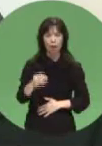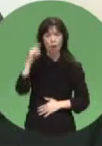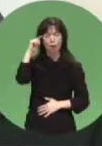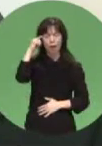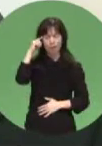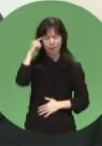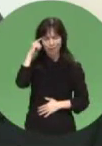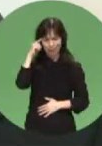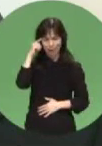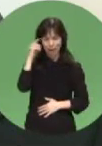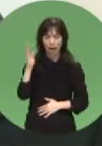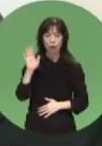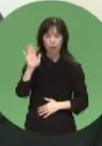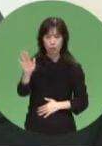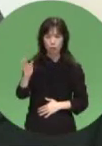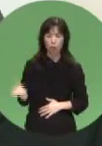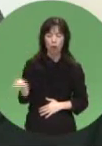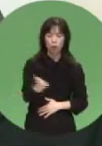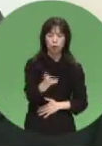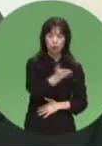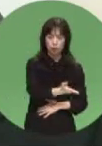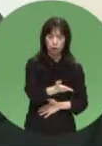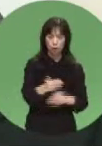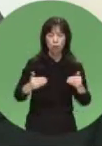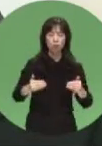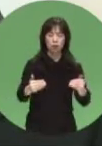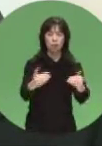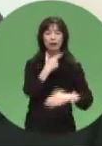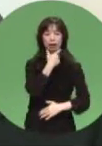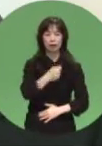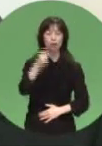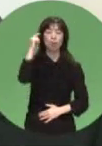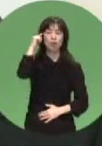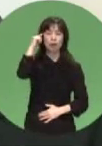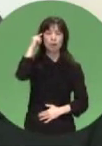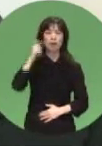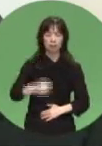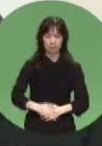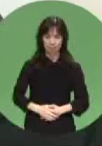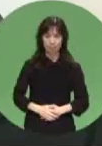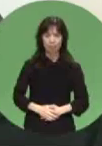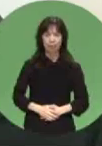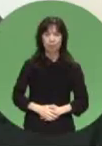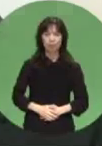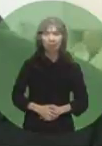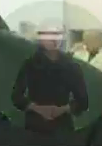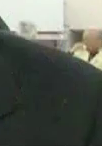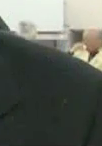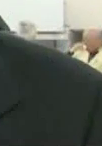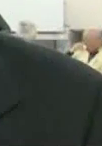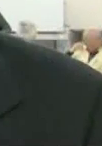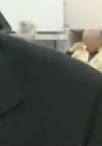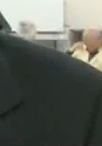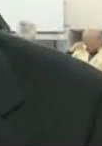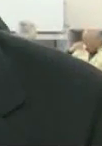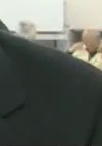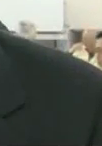ぱ考えていくように、だから2号機3号機やりたいというのが一つの思いです、はい、